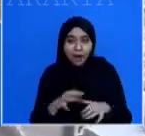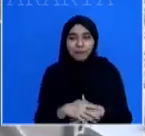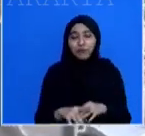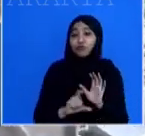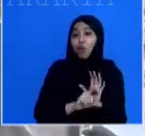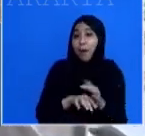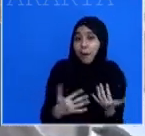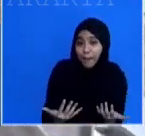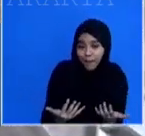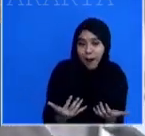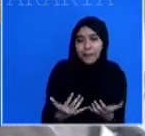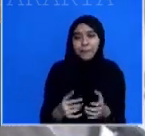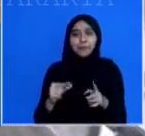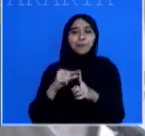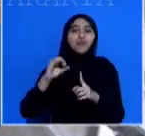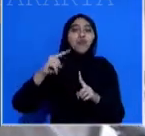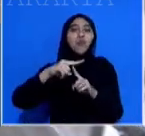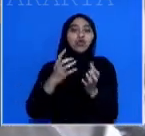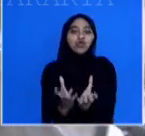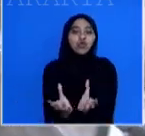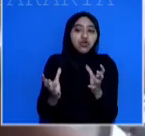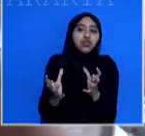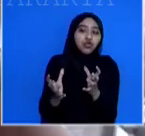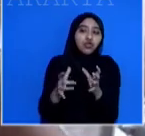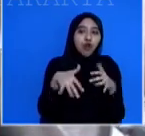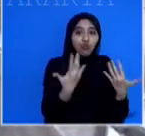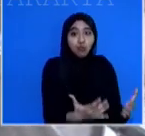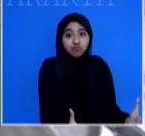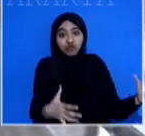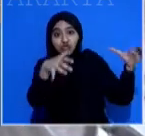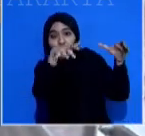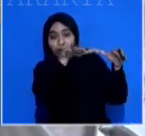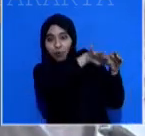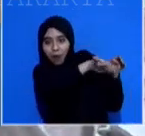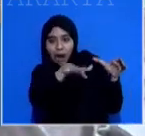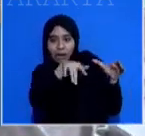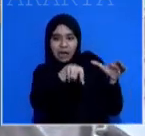napa pot kalih guci-guci atau niki kalih sikil mejo.